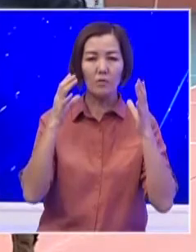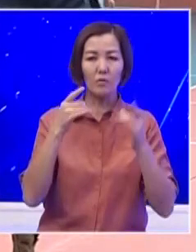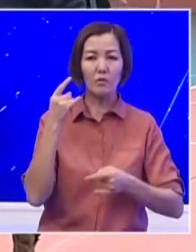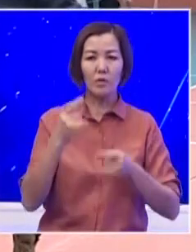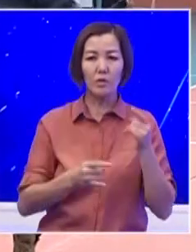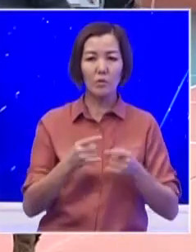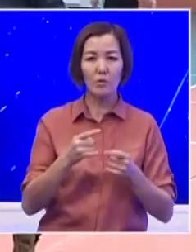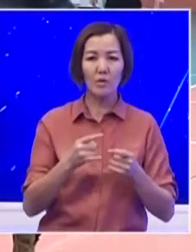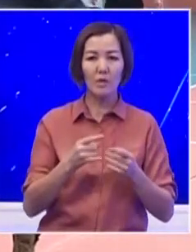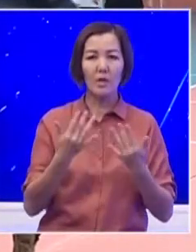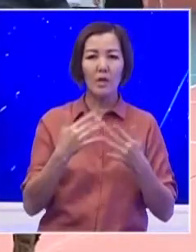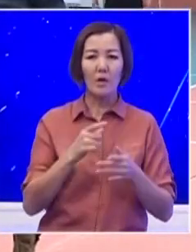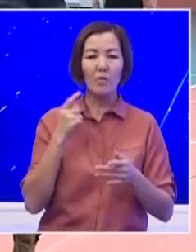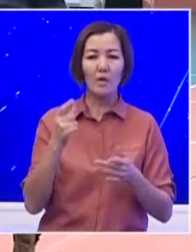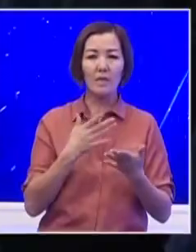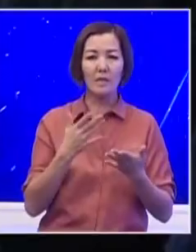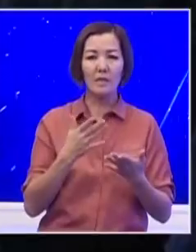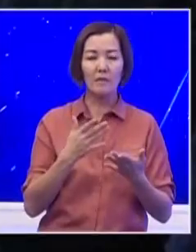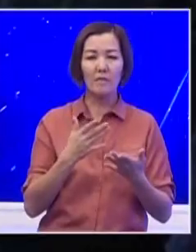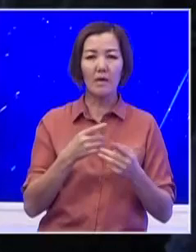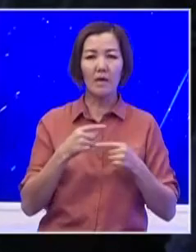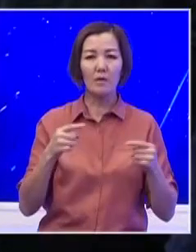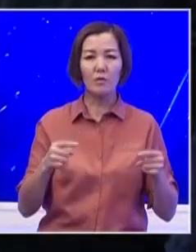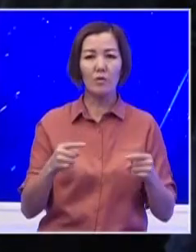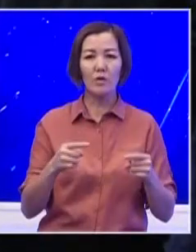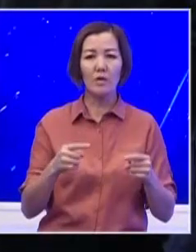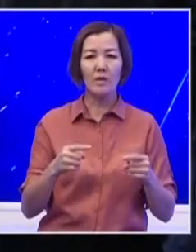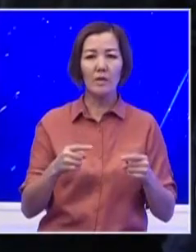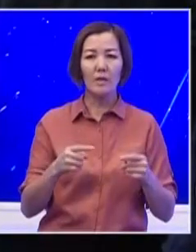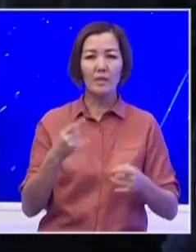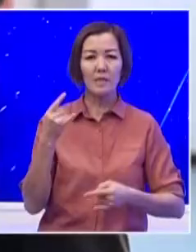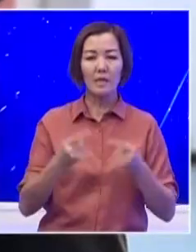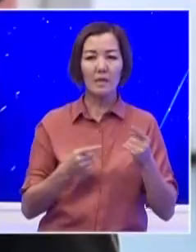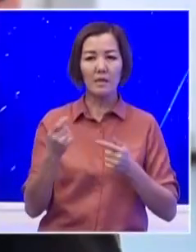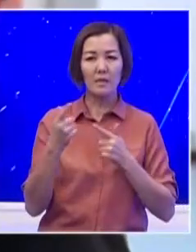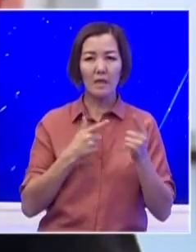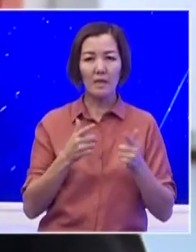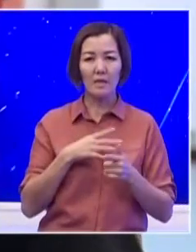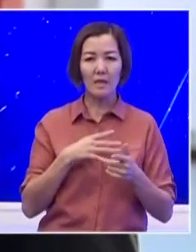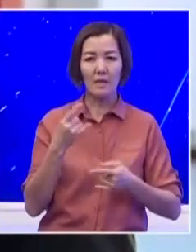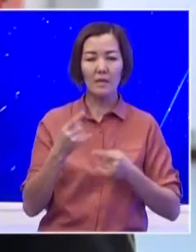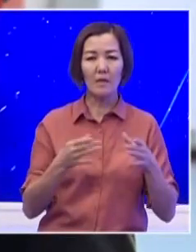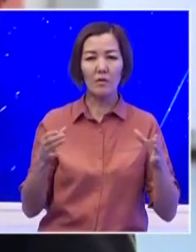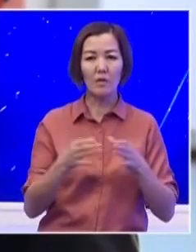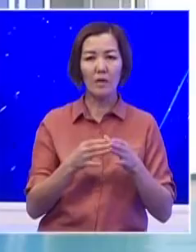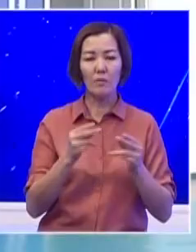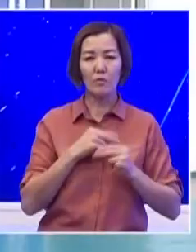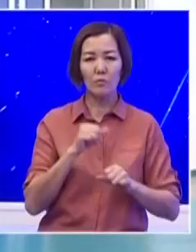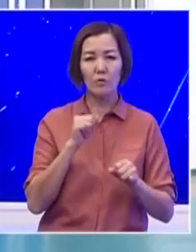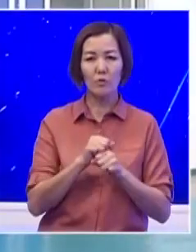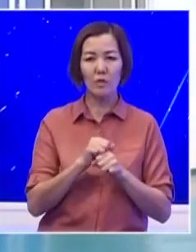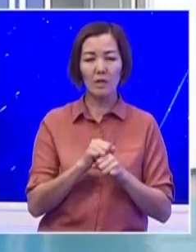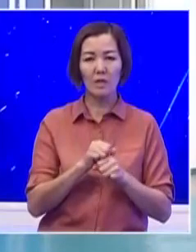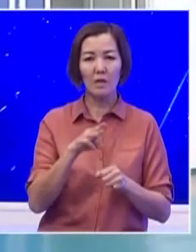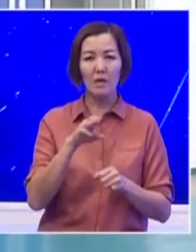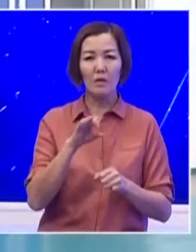телеарнасында ауыл шаруашылық және экономика тақырымында түрлі хабарлар дайындады. Өтпелі заманда телерадио комитеті жұмысын тоқтатқан сәтте